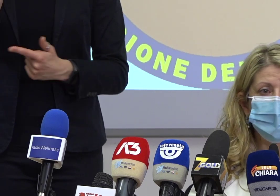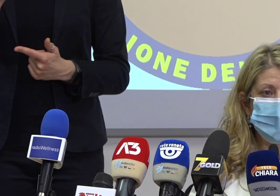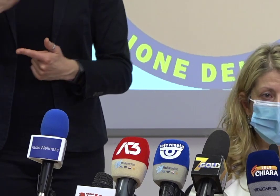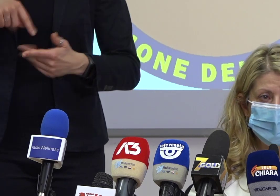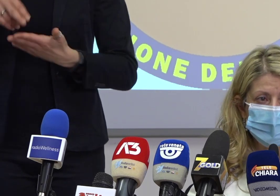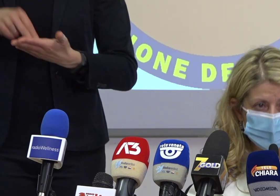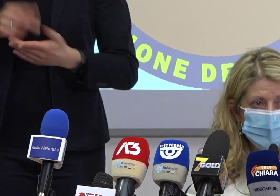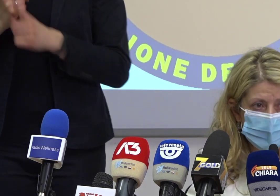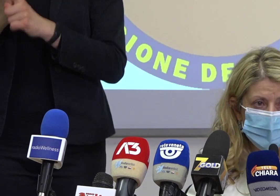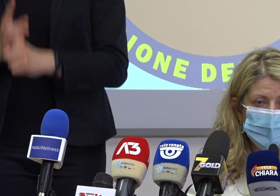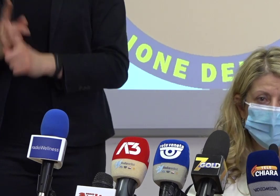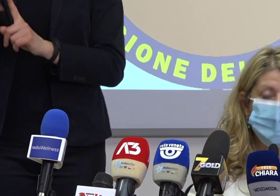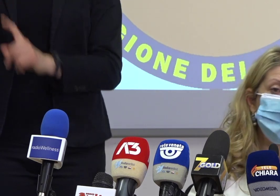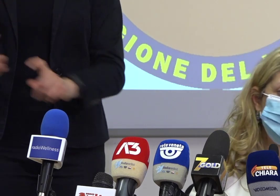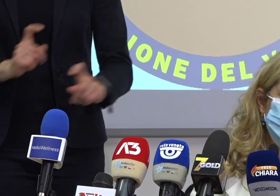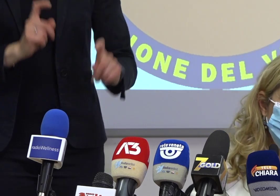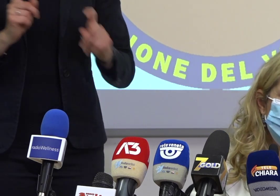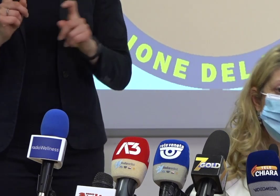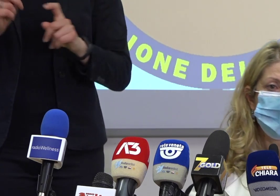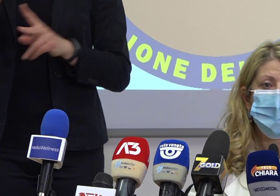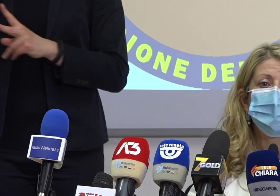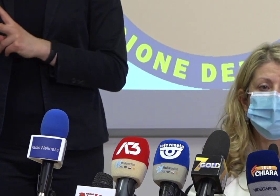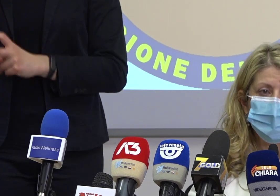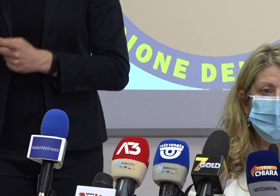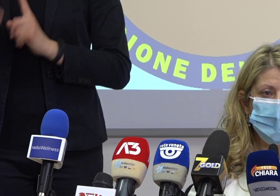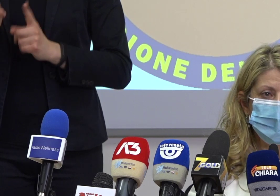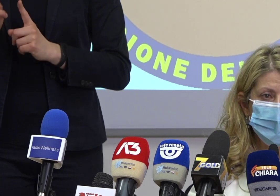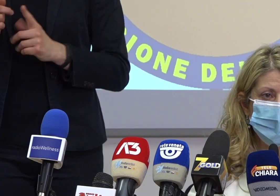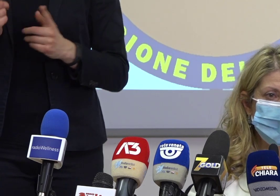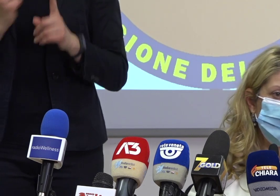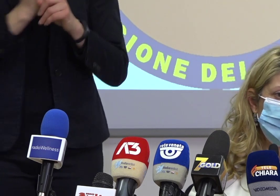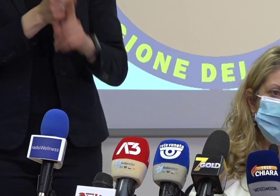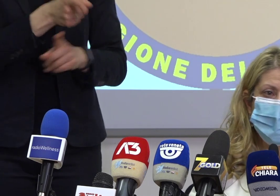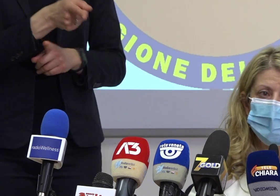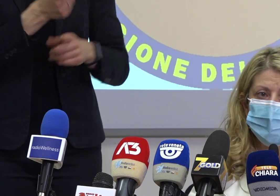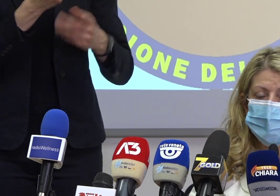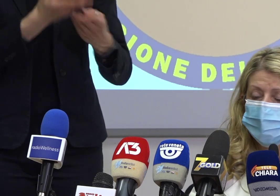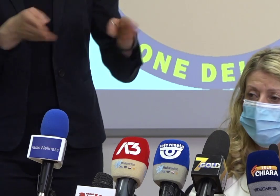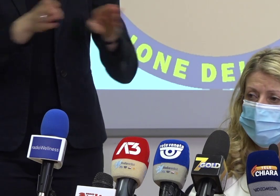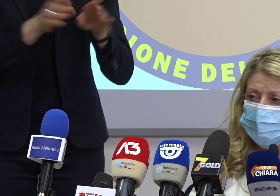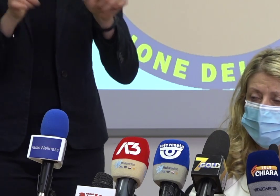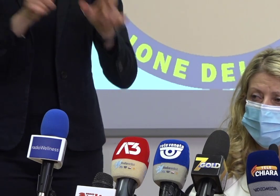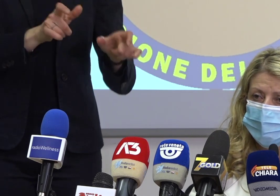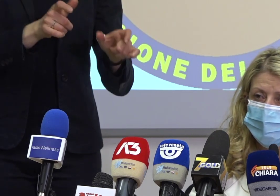momento per momento il quadro di questa epidemia che preclude al momento ogni valutazione a lungo raggio.